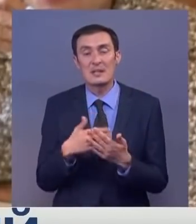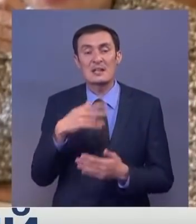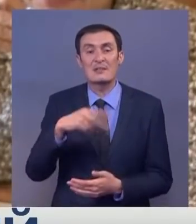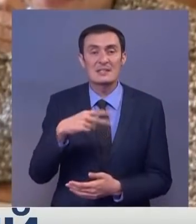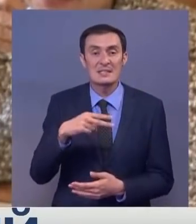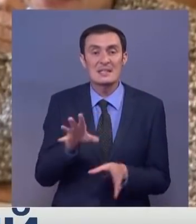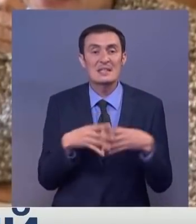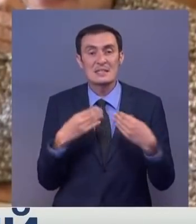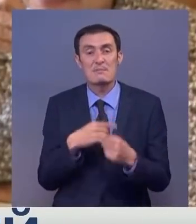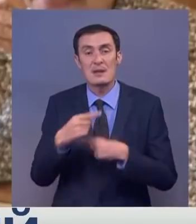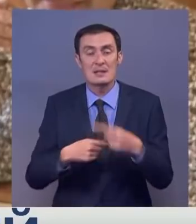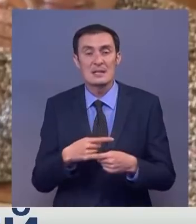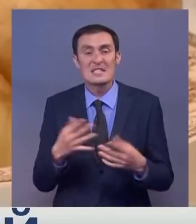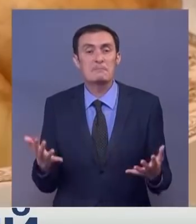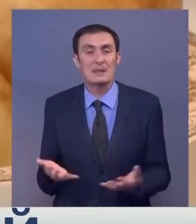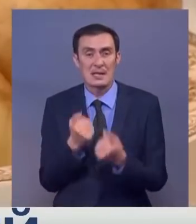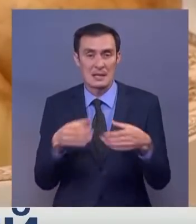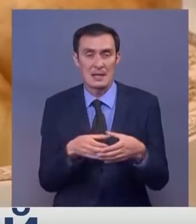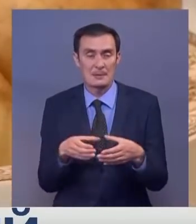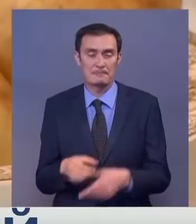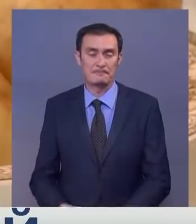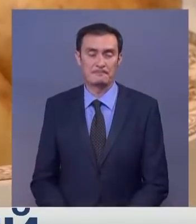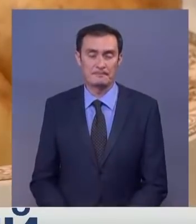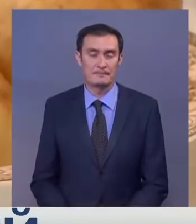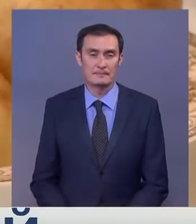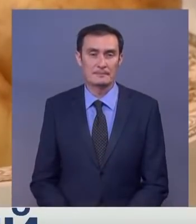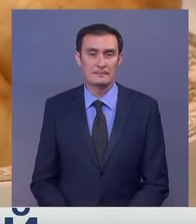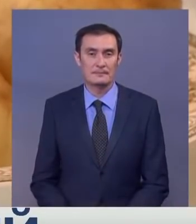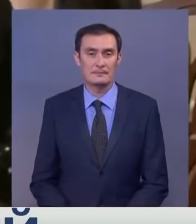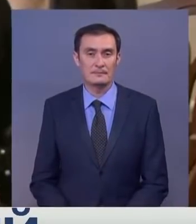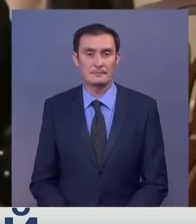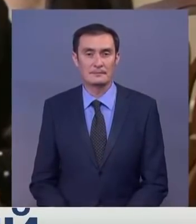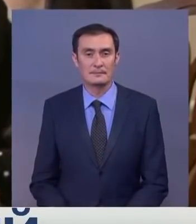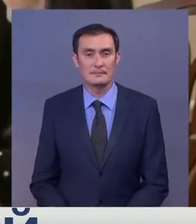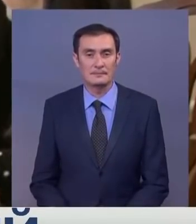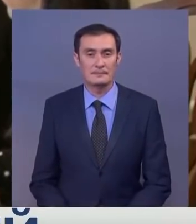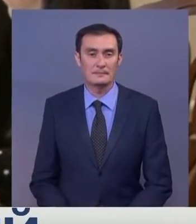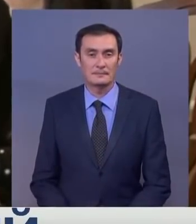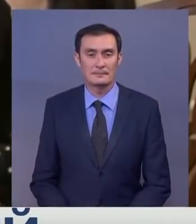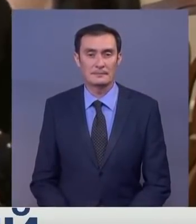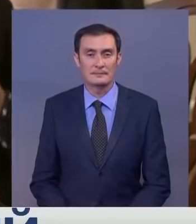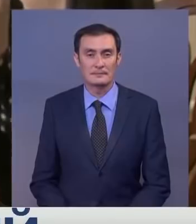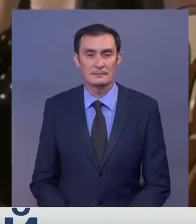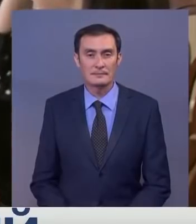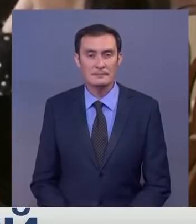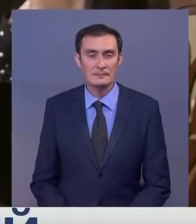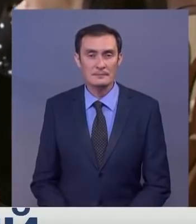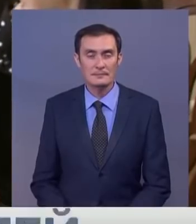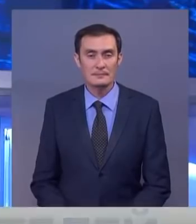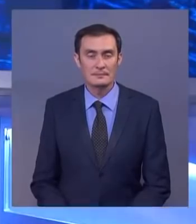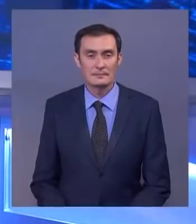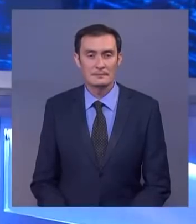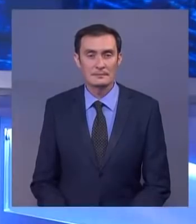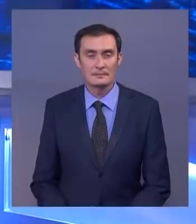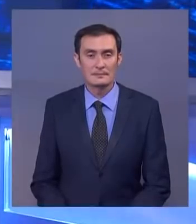20 династий спасателей. Айсулу Махмутова, Дамир Бирыкова, Евгений Шинкаренко, Кукшетау, Хабар 24.